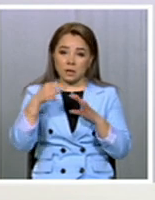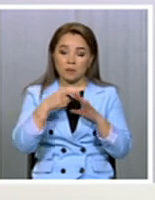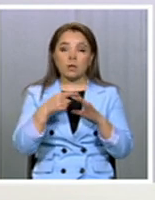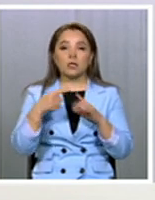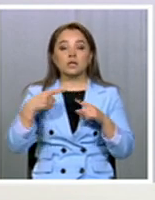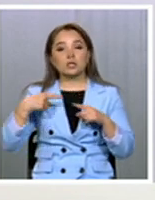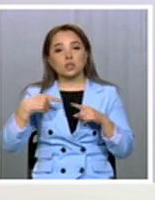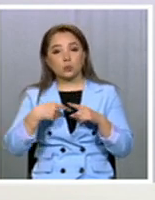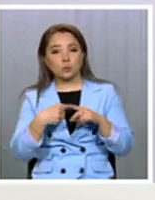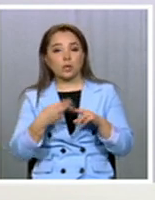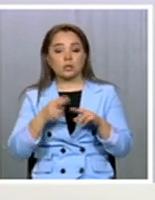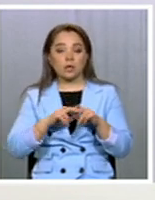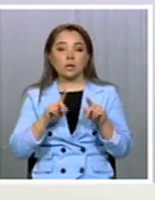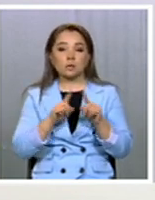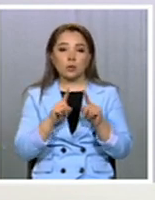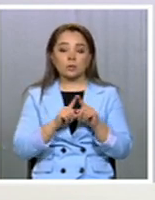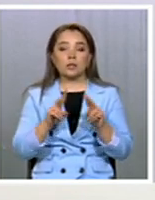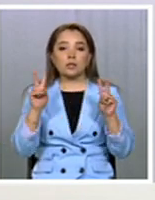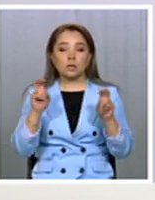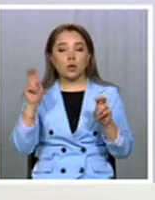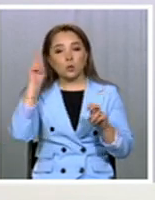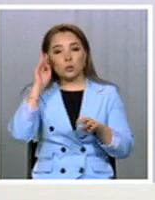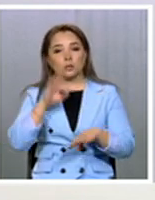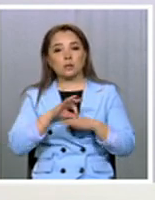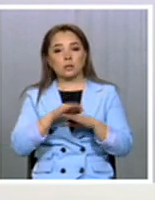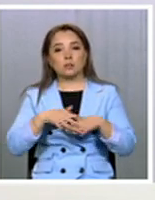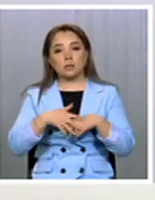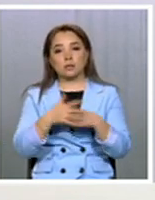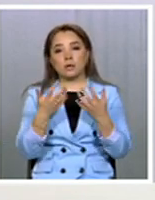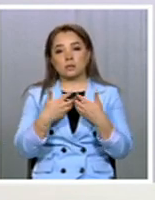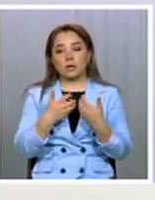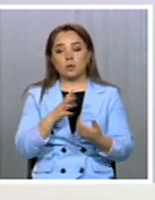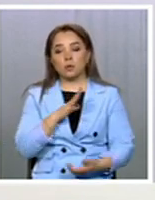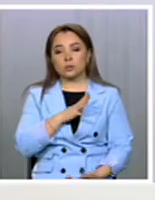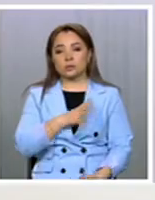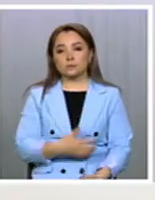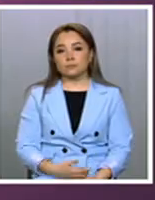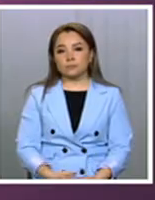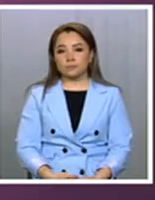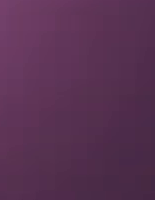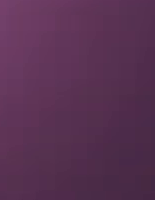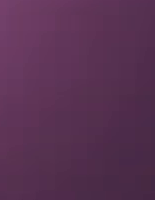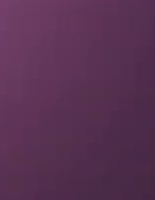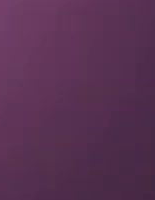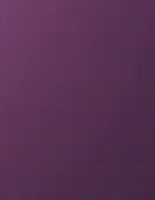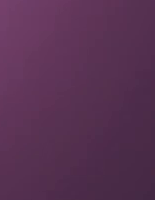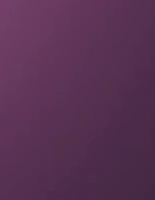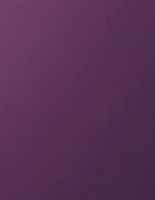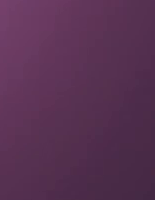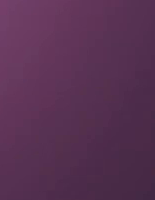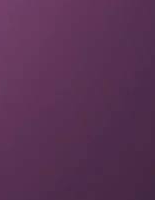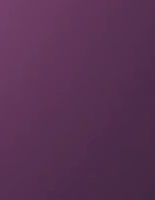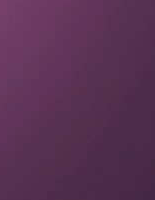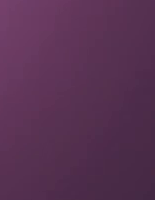қасиеттеріне байланысты есеп шығаруды үйрендік. Келесі кездескенше сау болыңыздар.